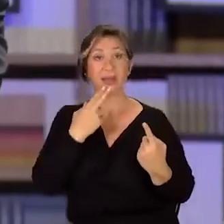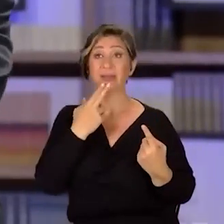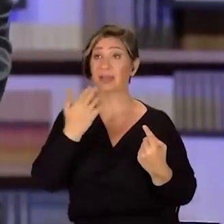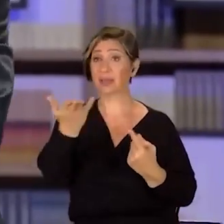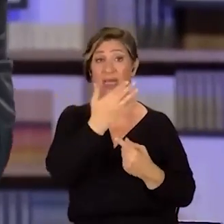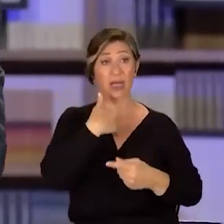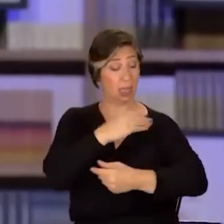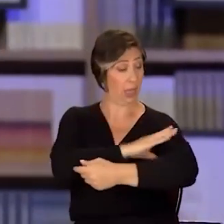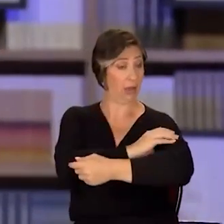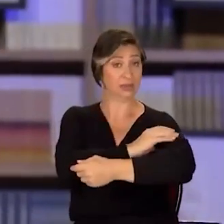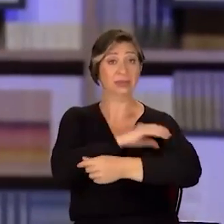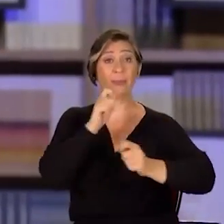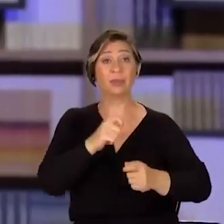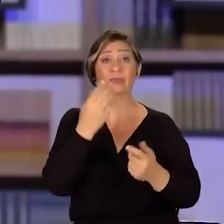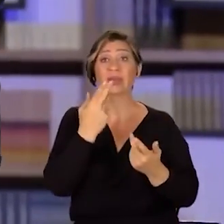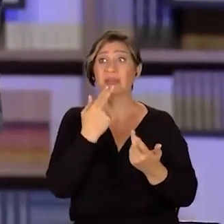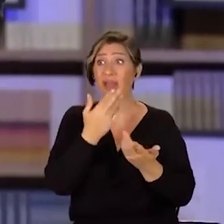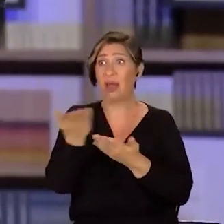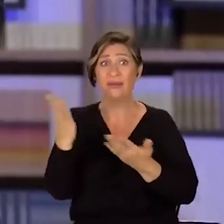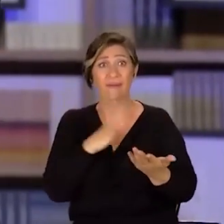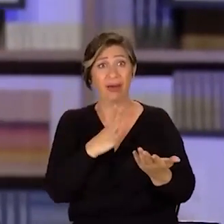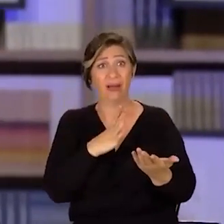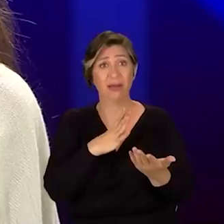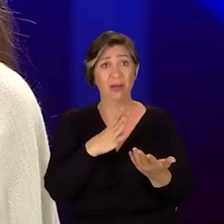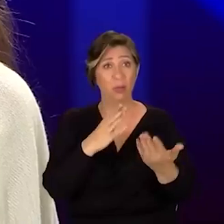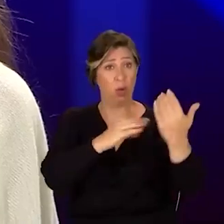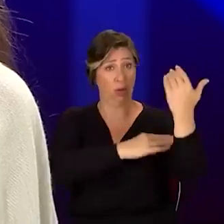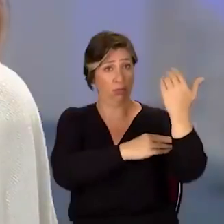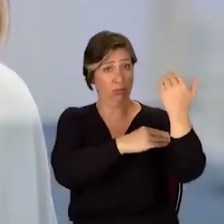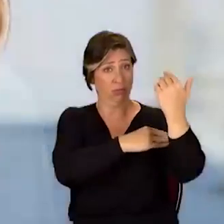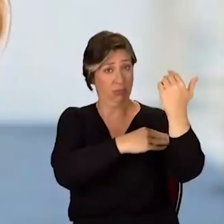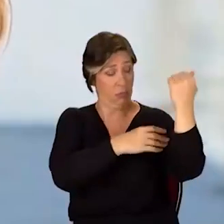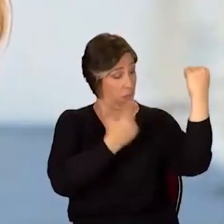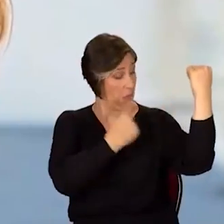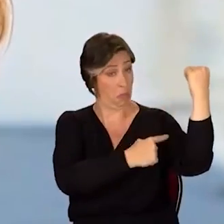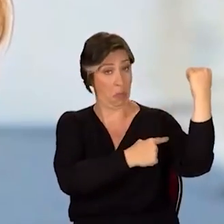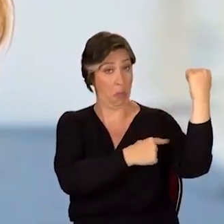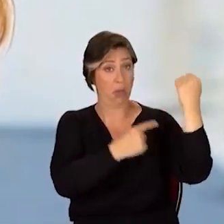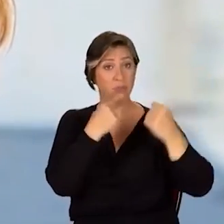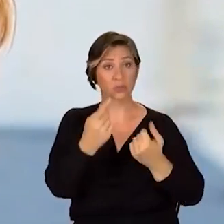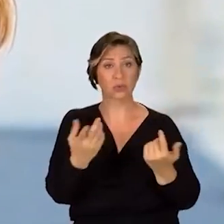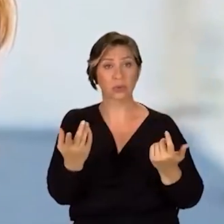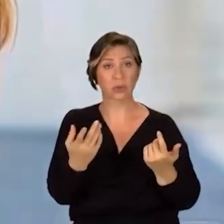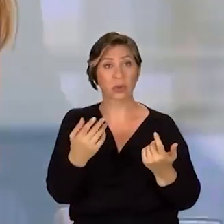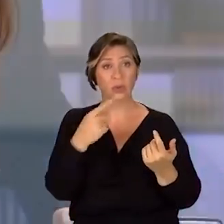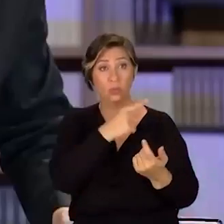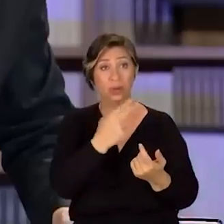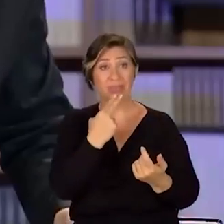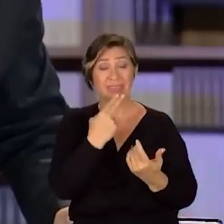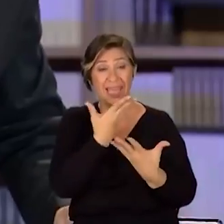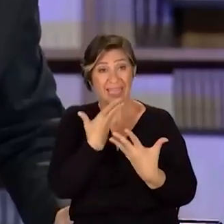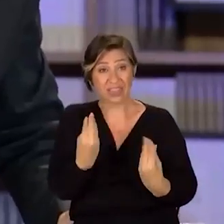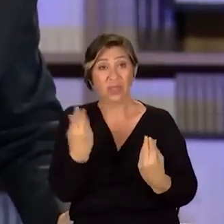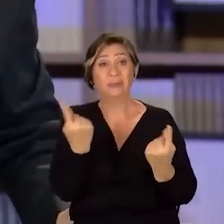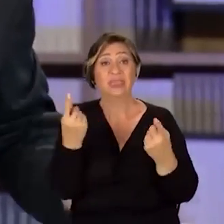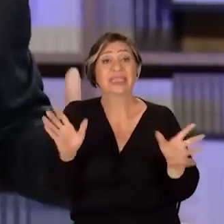var, kas yaptım diye kas gösteren kadın var. Yani böyle kas yap, pazusunu gösteriyor. Ya bu, yani bu kadına yakışan bir